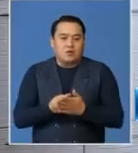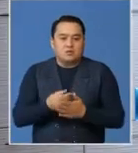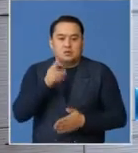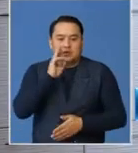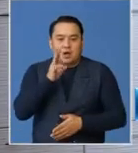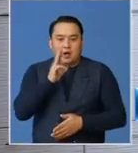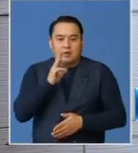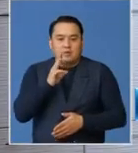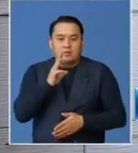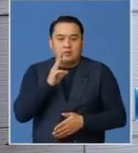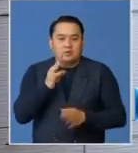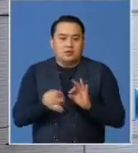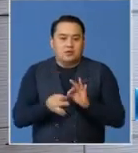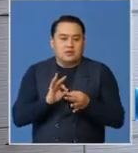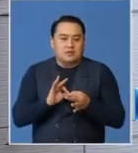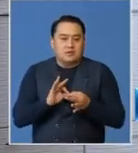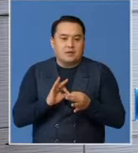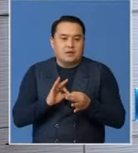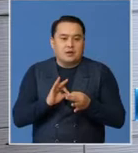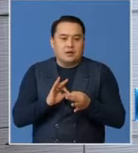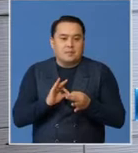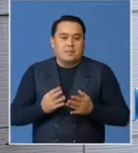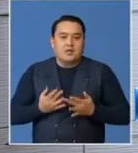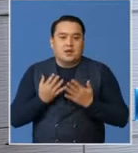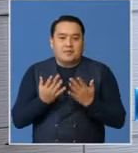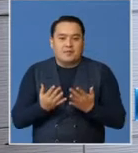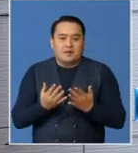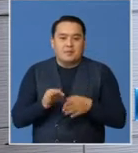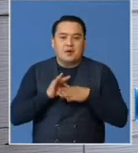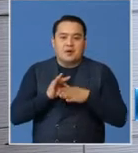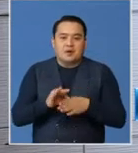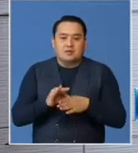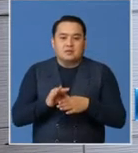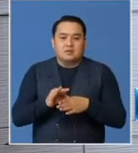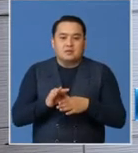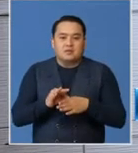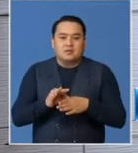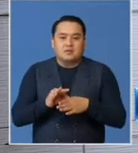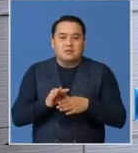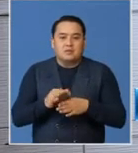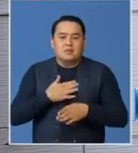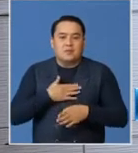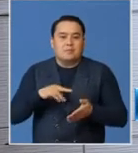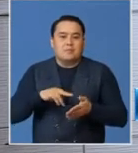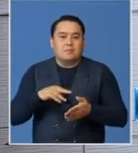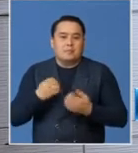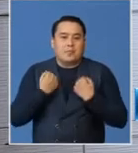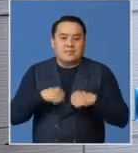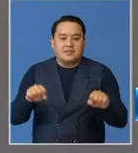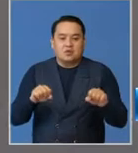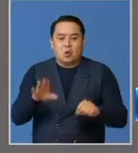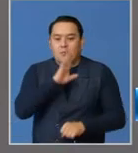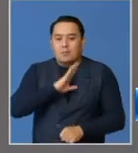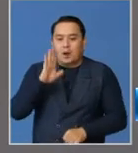заработок, оказалось, сложновато. Потребовали привести созаемщика. Мне в этом плане повезло, мне помогла